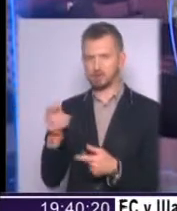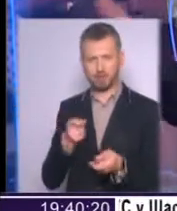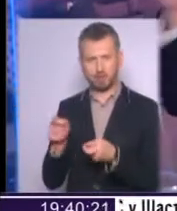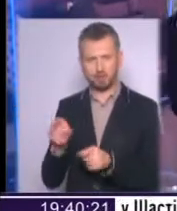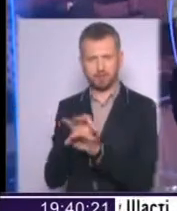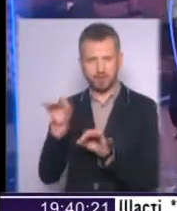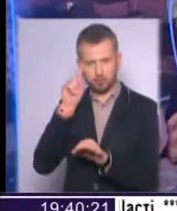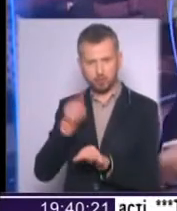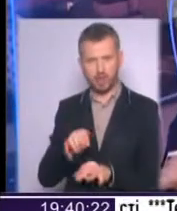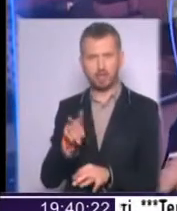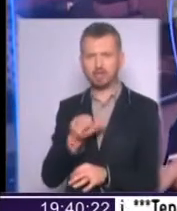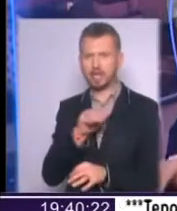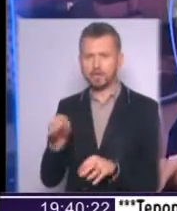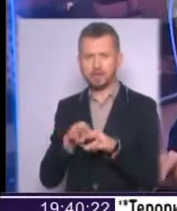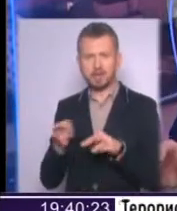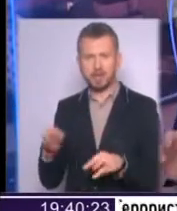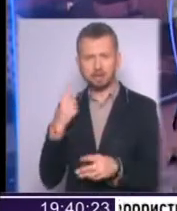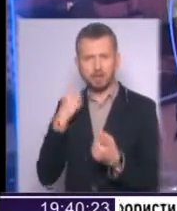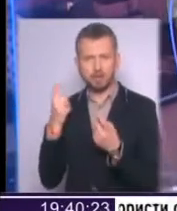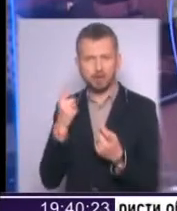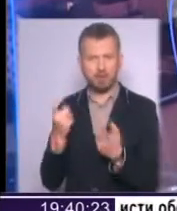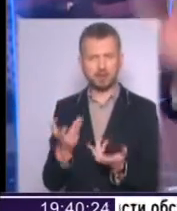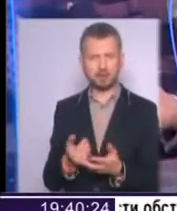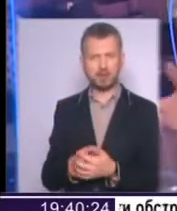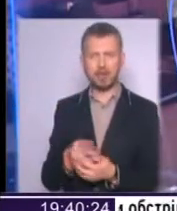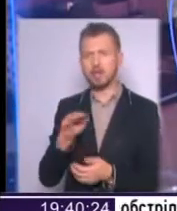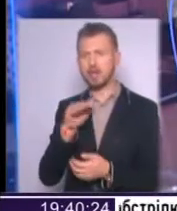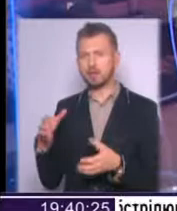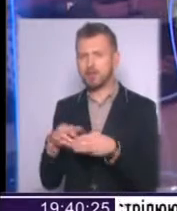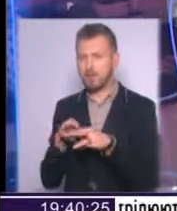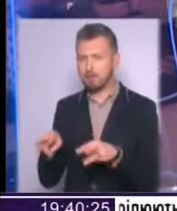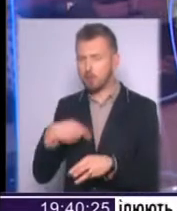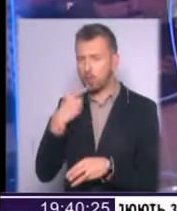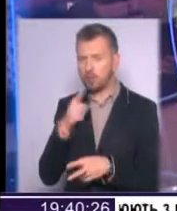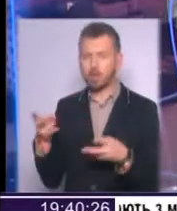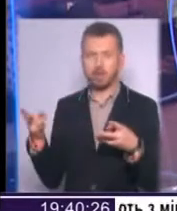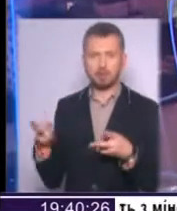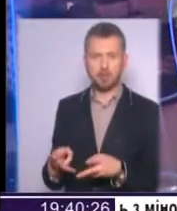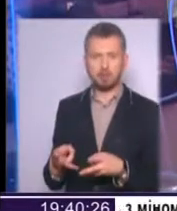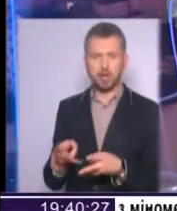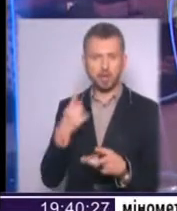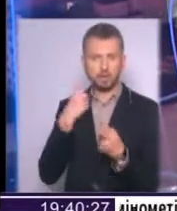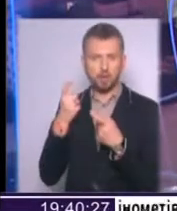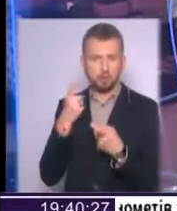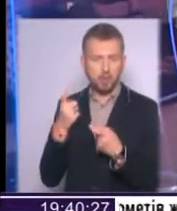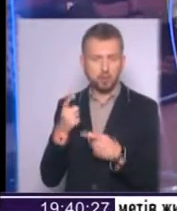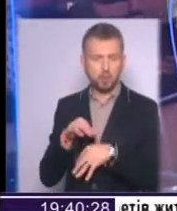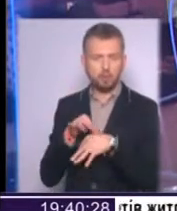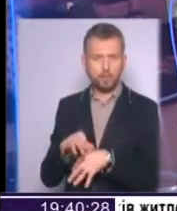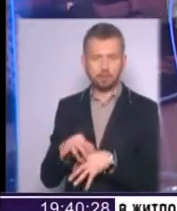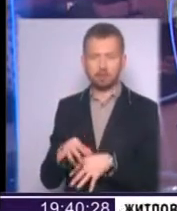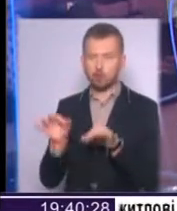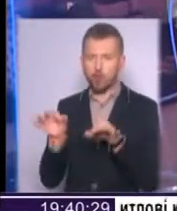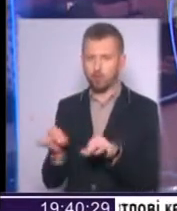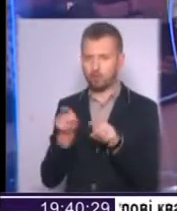це знаєте, на рівні Міністерства інформації, на рівні Кабміну, говорять про те, що треба от інформаційну таку вести, ну, здорову